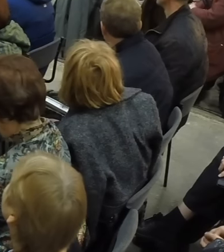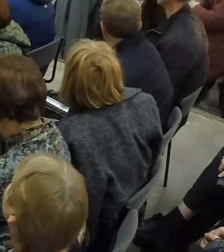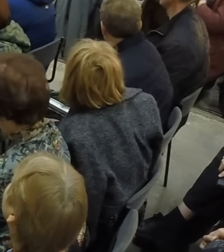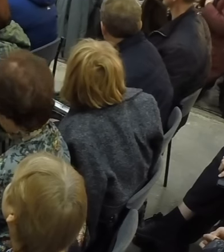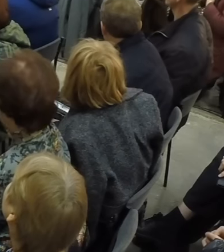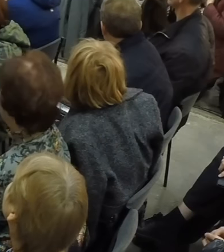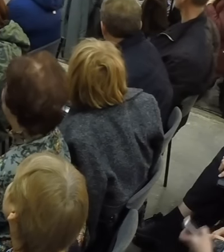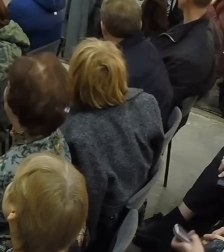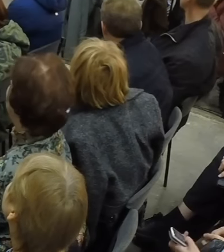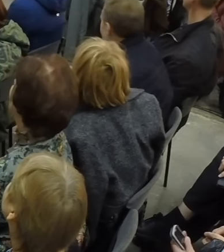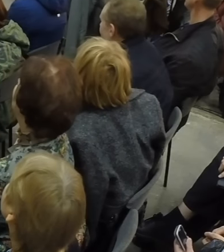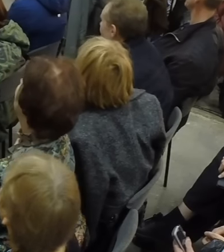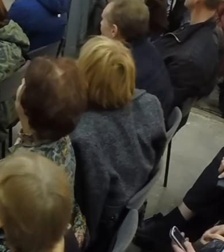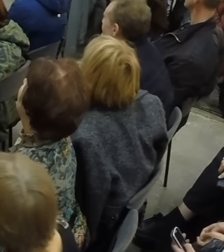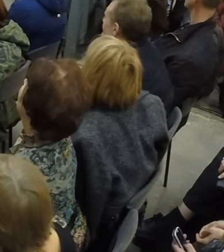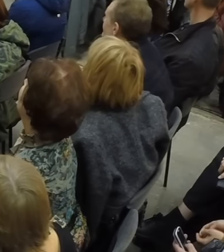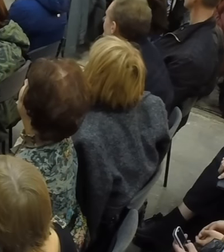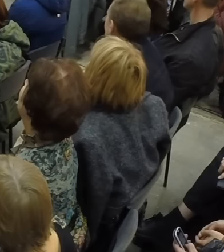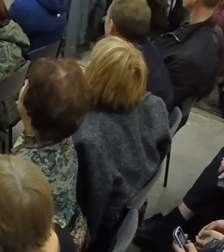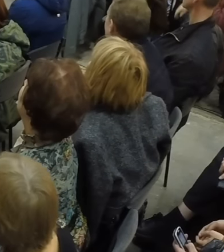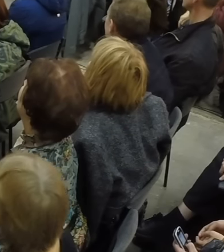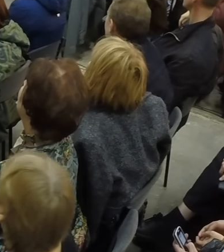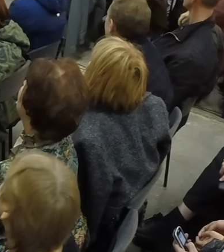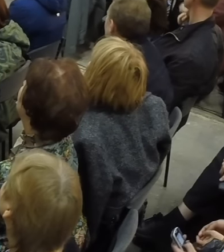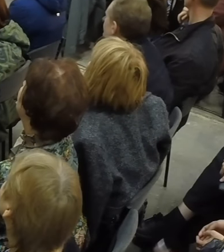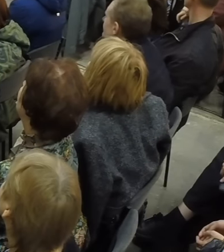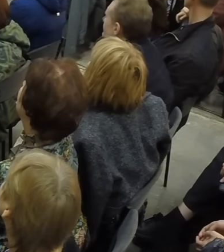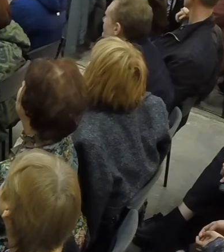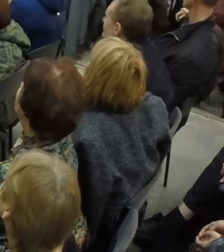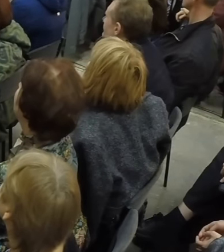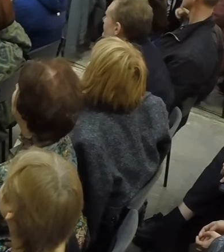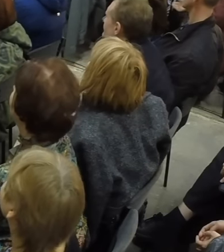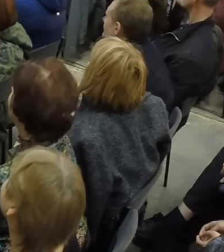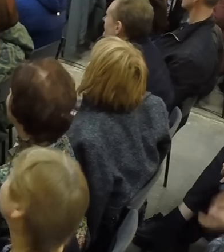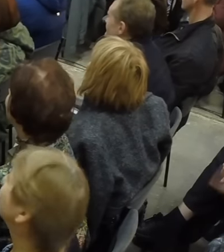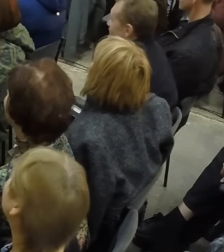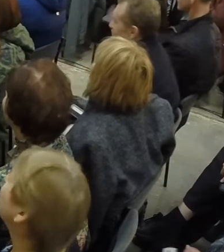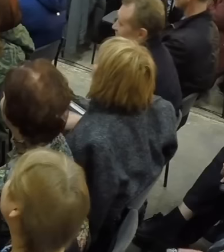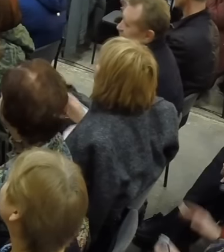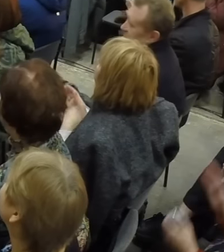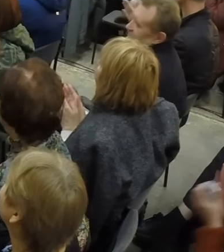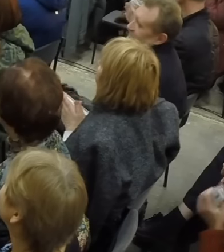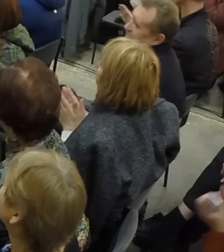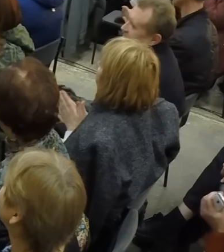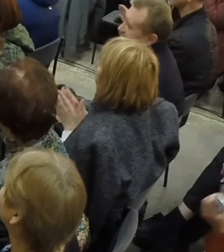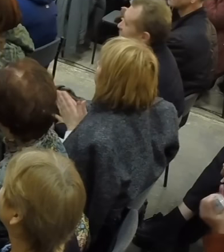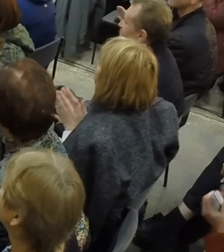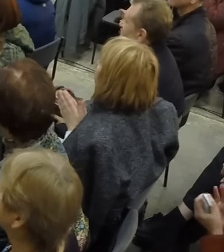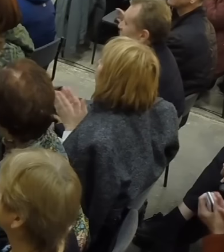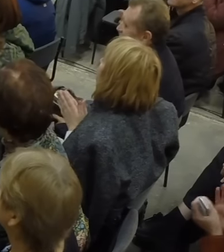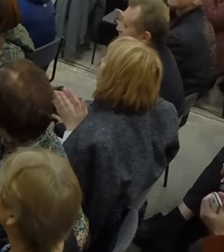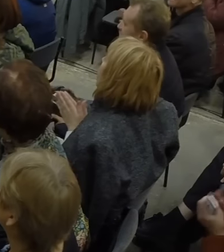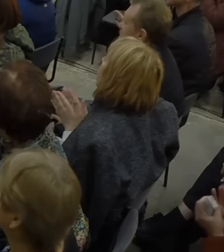же? Да, ну, хорошо. Да, ну, всего вам доброго, всем до свидания.